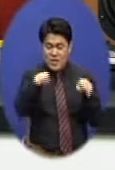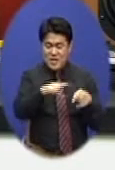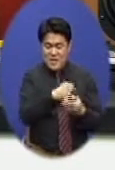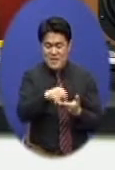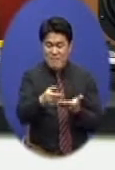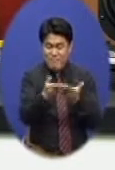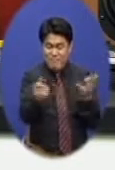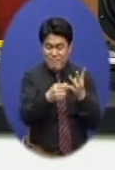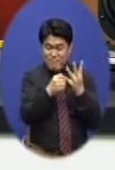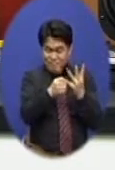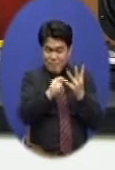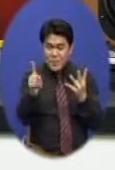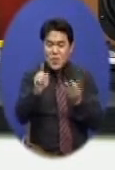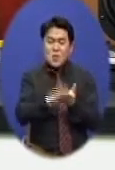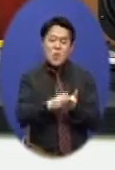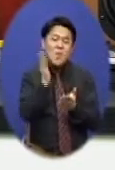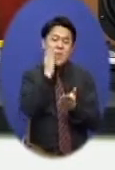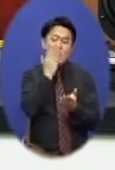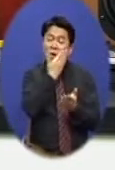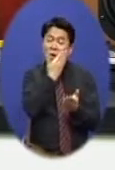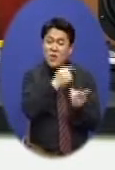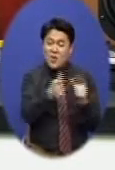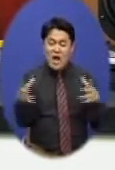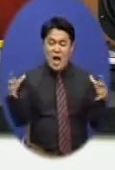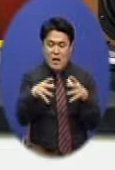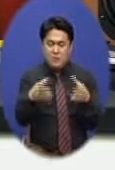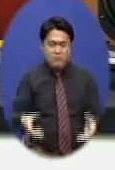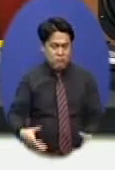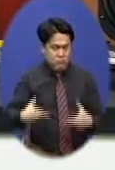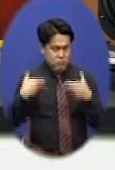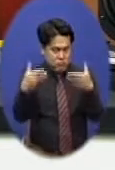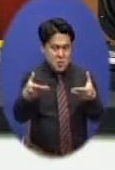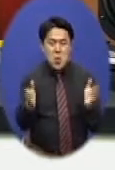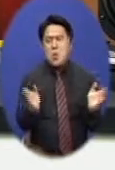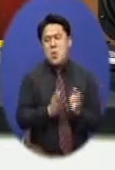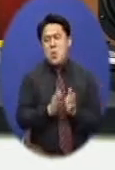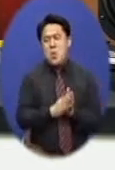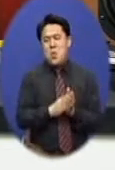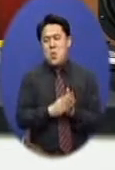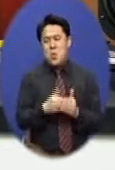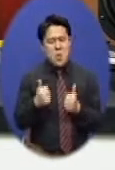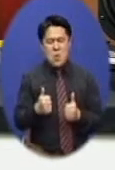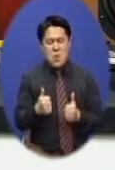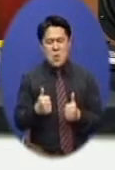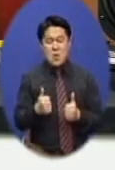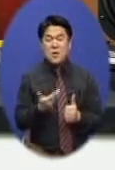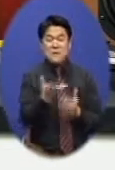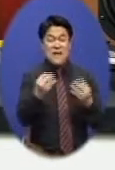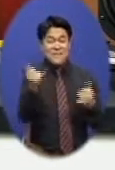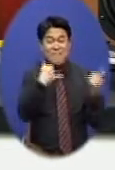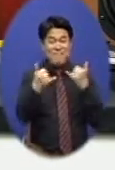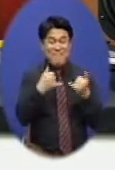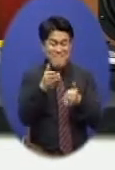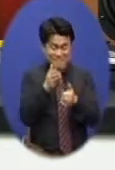한 분에게는요. 화장품 세트를 선물로 드리도록 하겠습니다. 네. 뭐, 좋아요. 많은 참여 기다리고 있을게요, 여러분. 네.